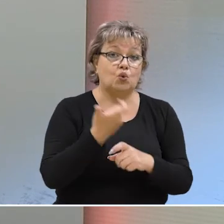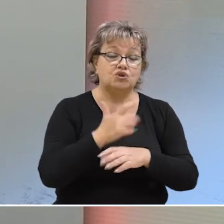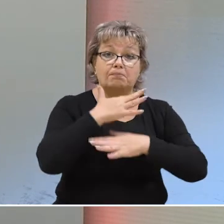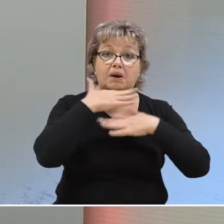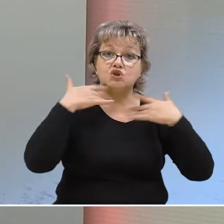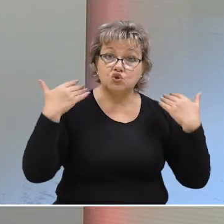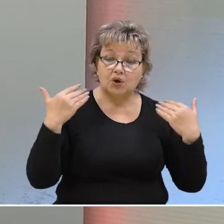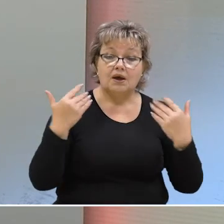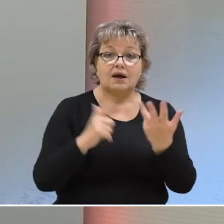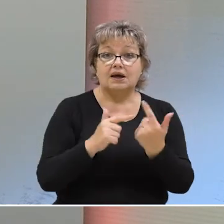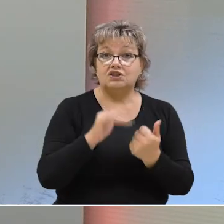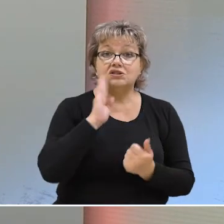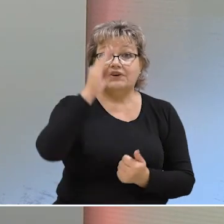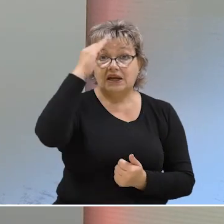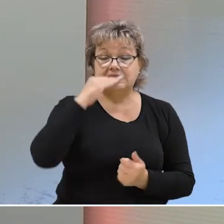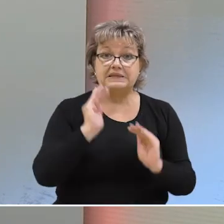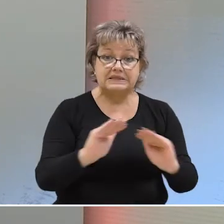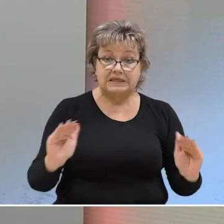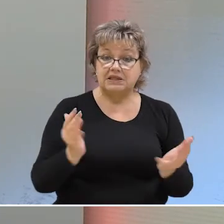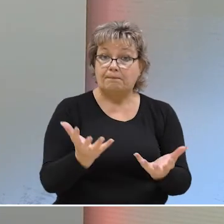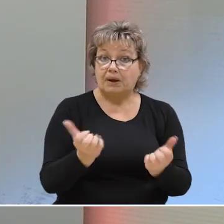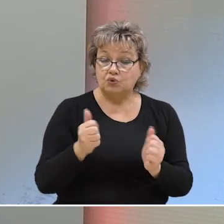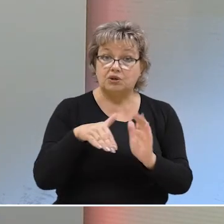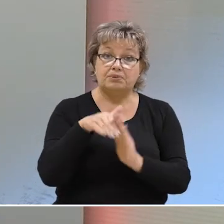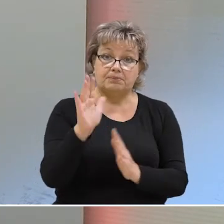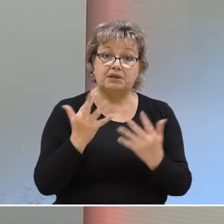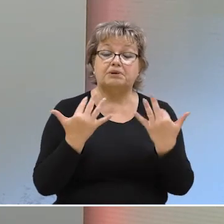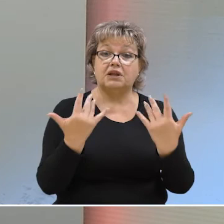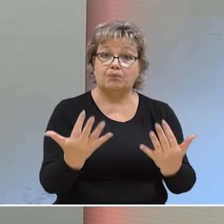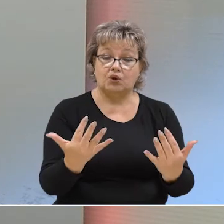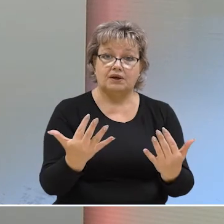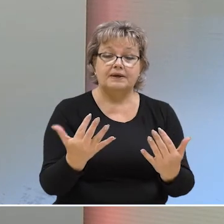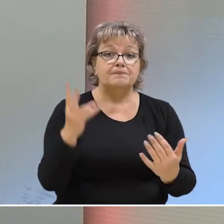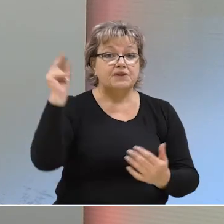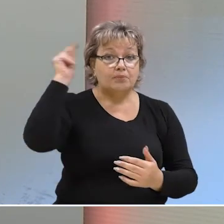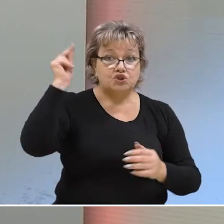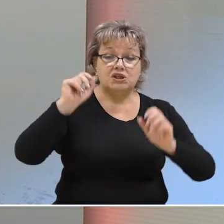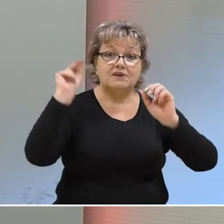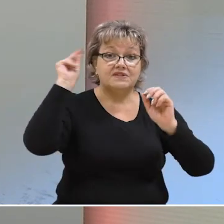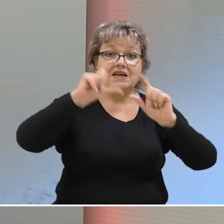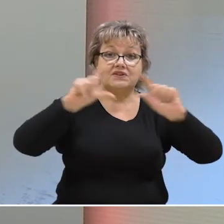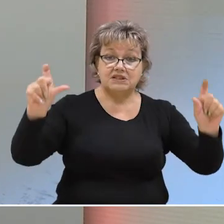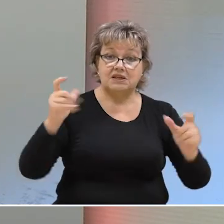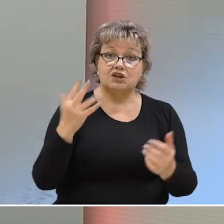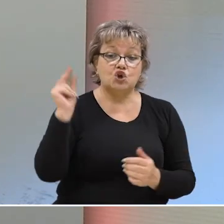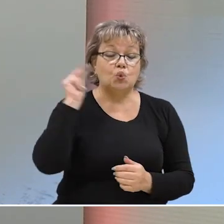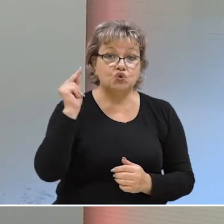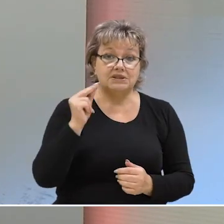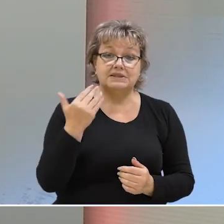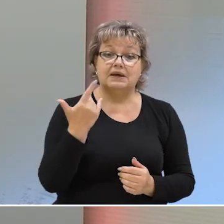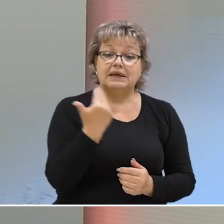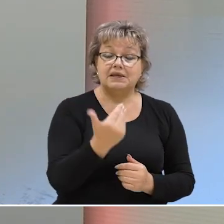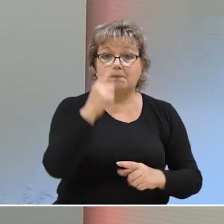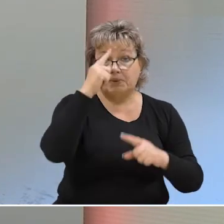проблемой сталкивается очень большое количество родителей. Дети получат приоритет при наборе на обучение в заведение, где учатся